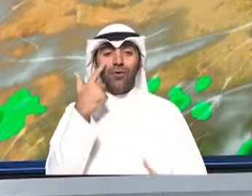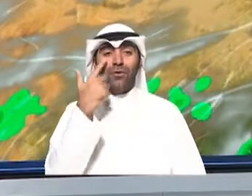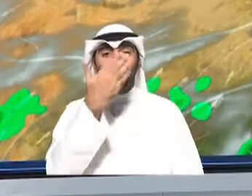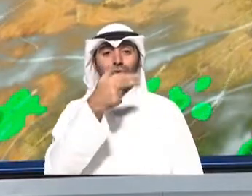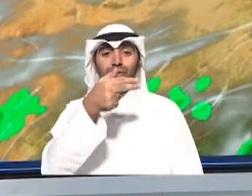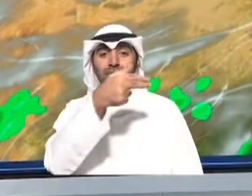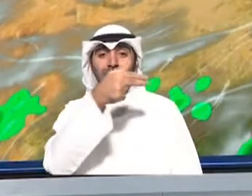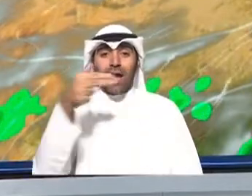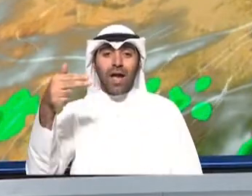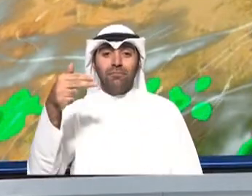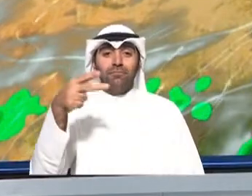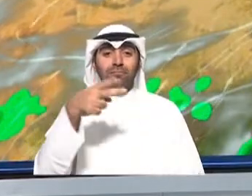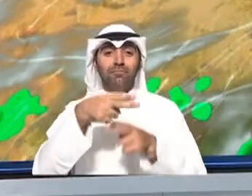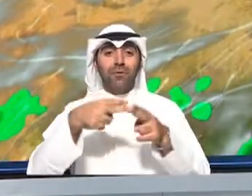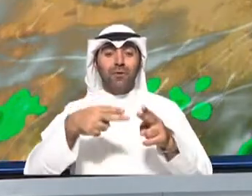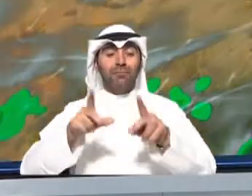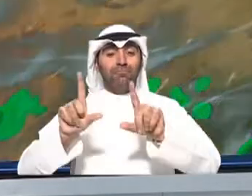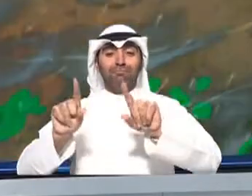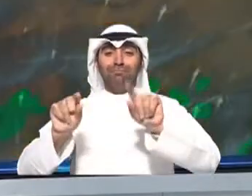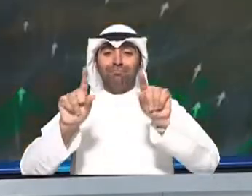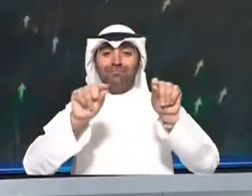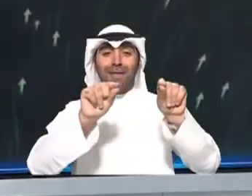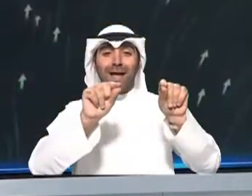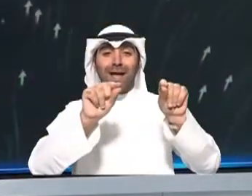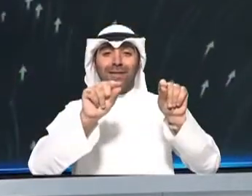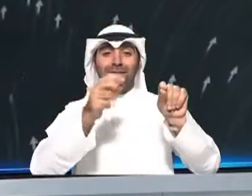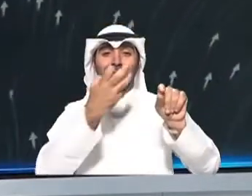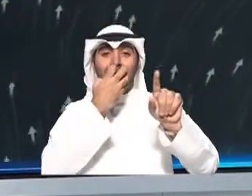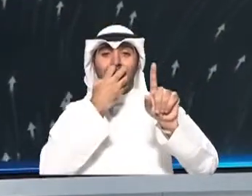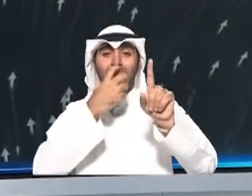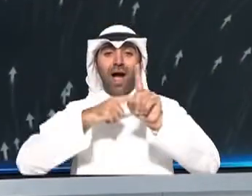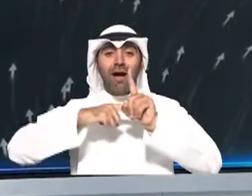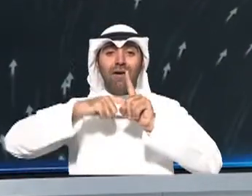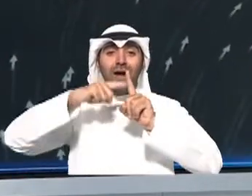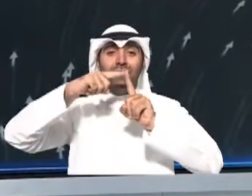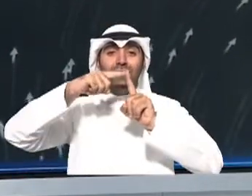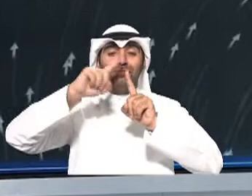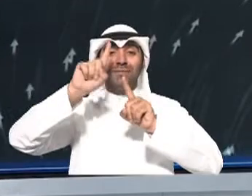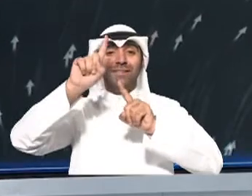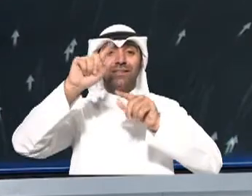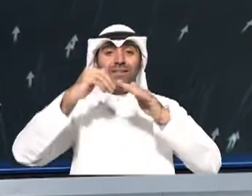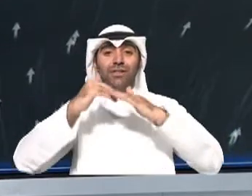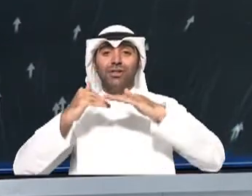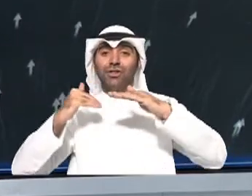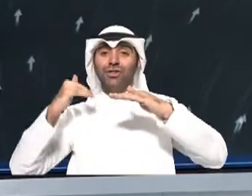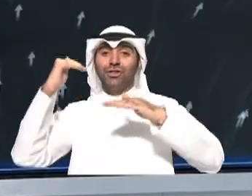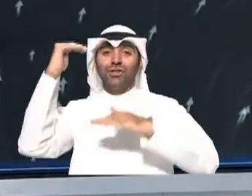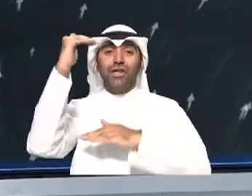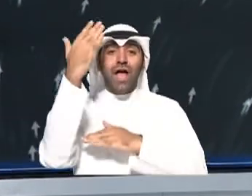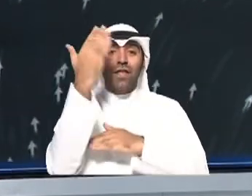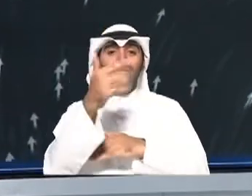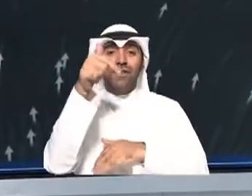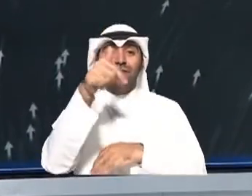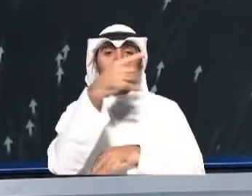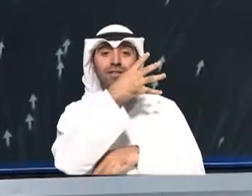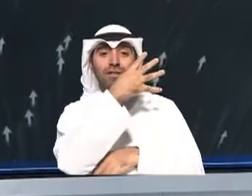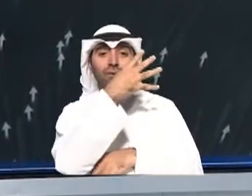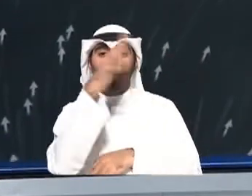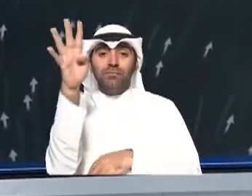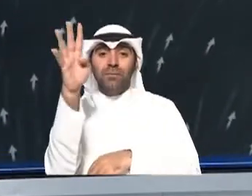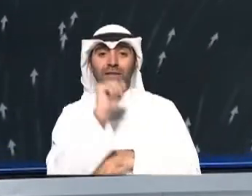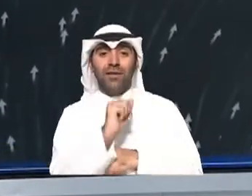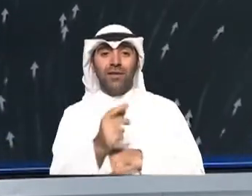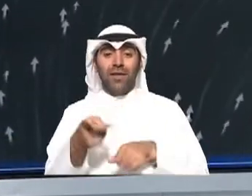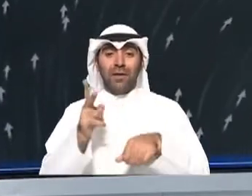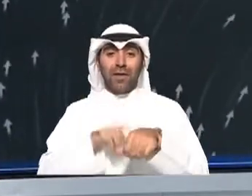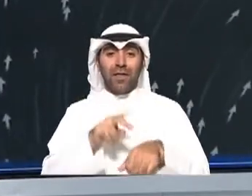دولة الكويت ساعدت في الأيام الماضية على ارتفاع درجات الحرارة تجاوزت 46 درجة مئوية، ولكن ابتداء إن شاء الله من هذا